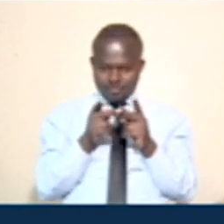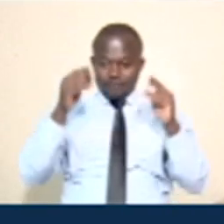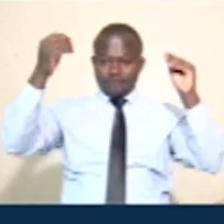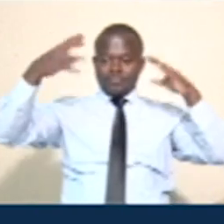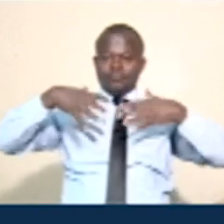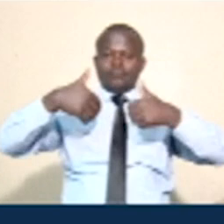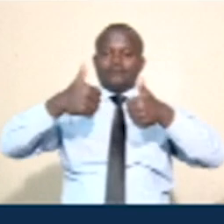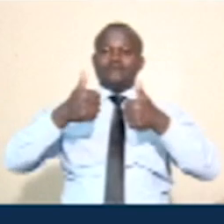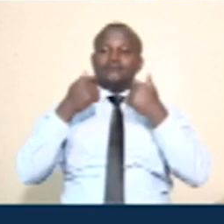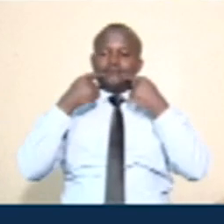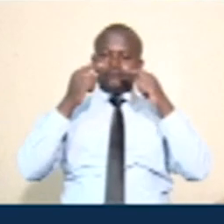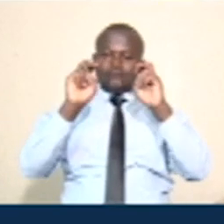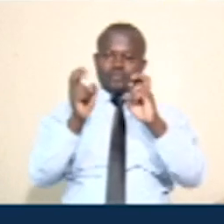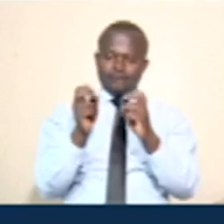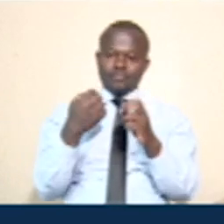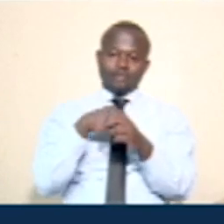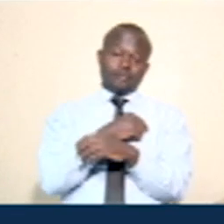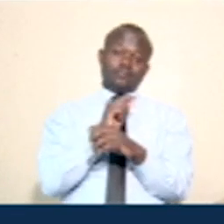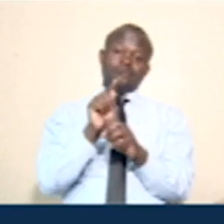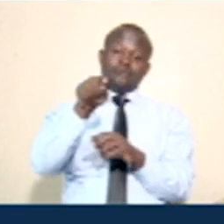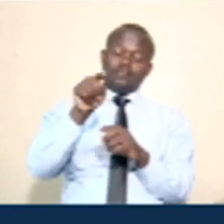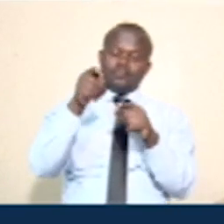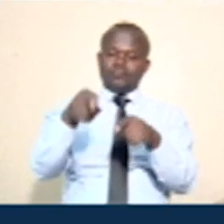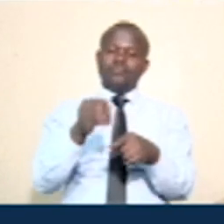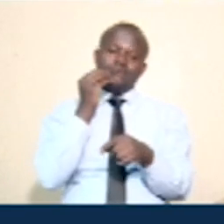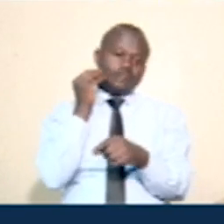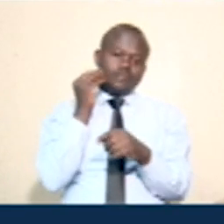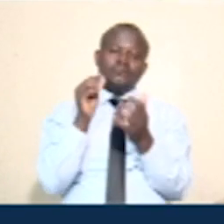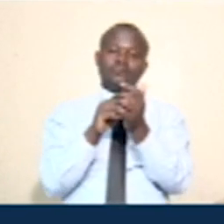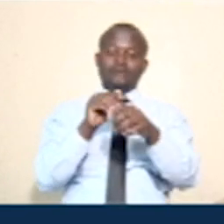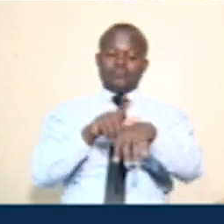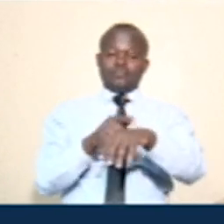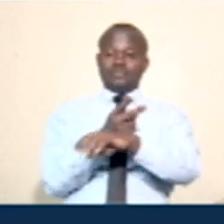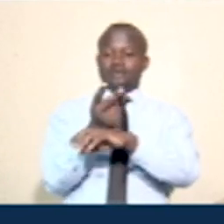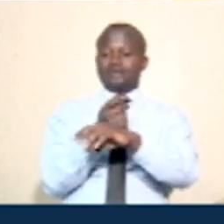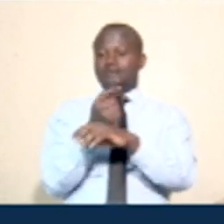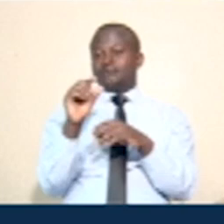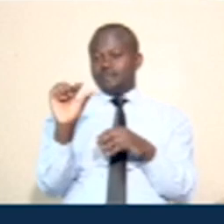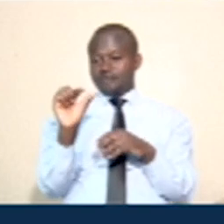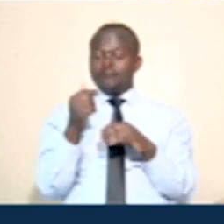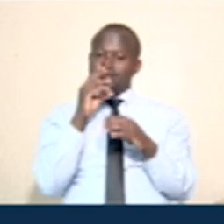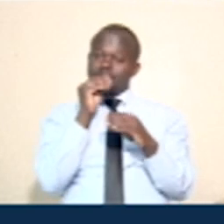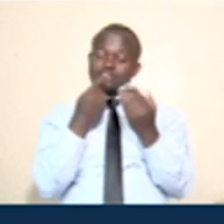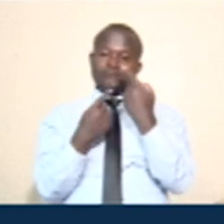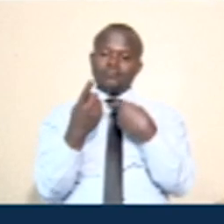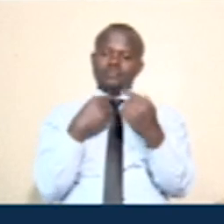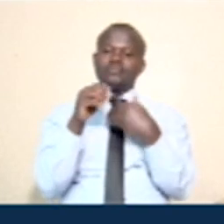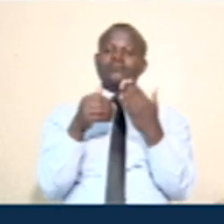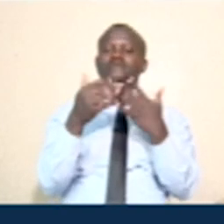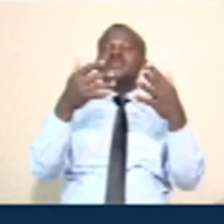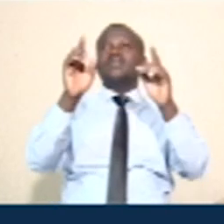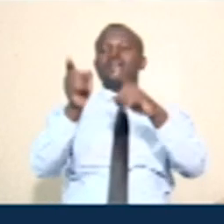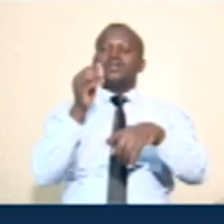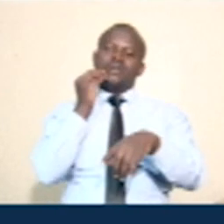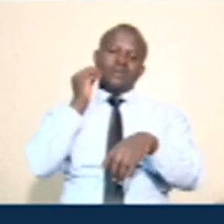tugiye habona baravuga bati twajyaga dutaha kare ndetse nk'aya masaha ya saa mbiri n'iminota mike tuvugana babaga